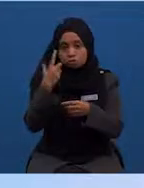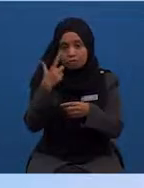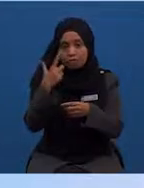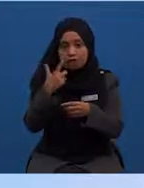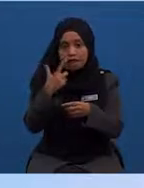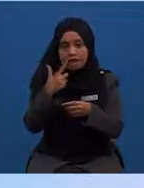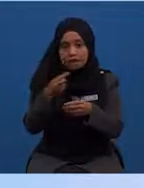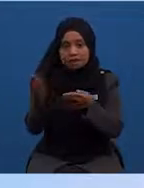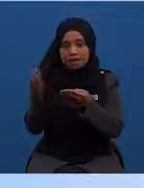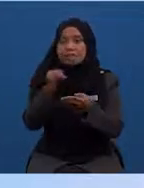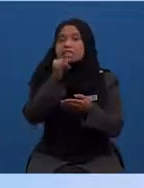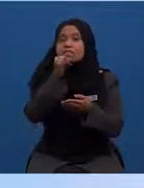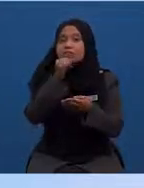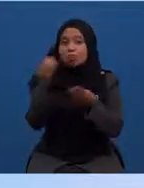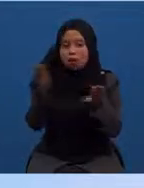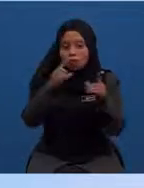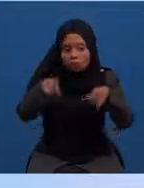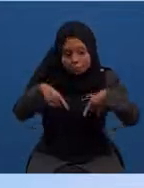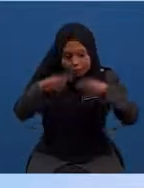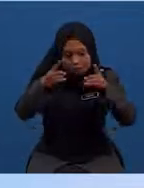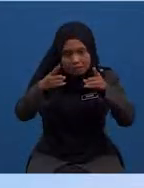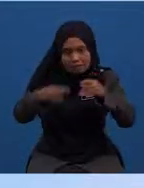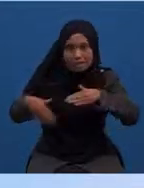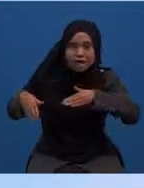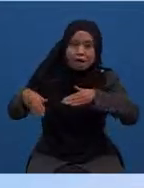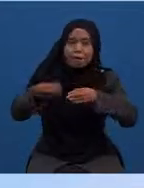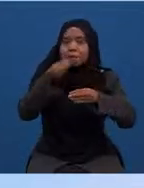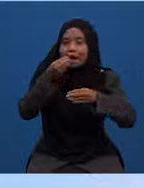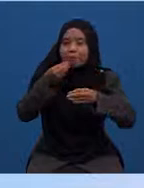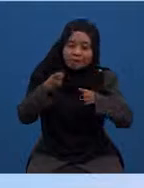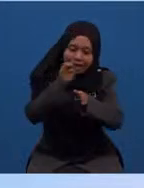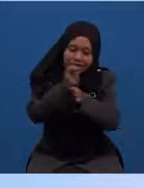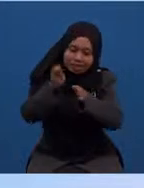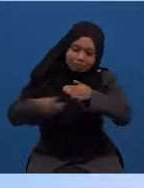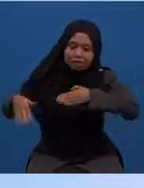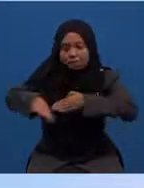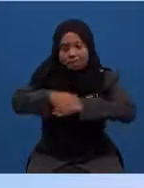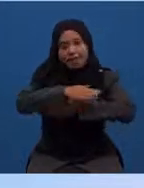ibu membawanya semasa berkelah di tepi sungai atau pantai.